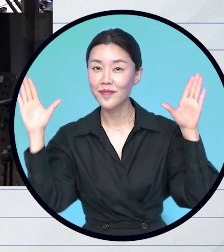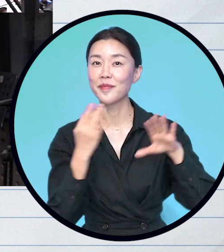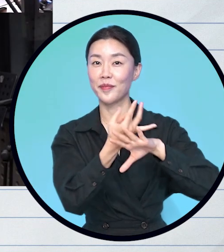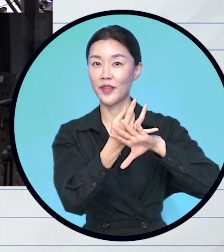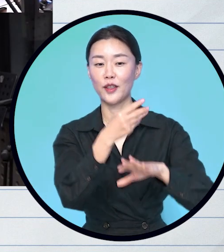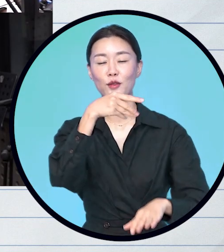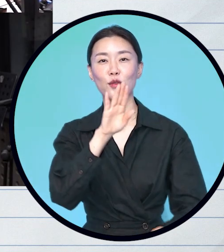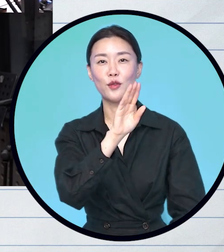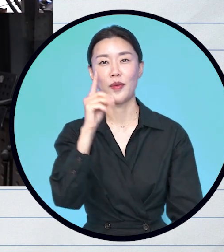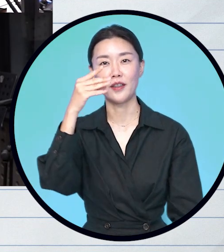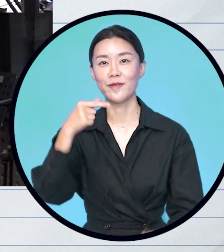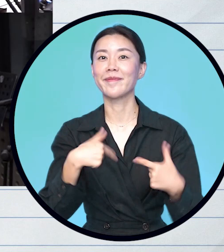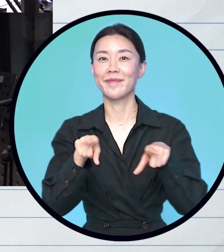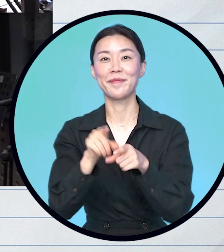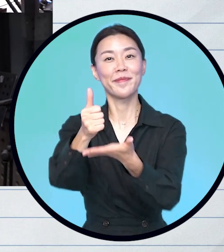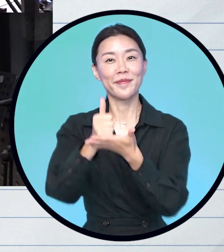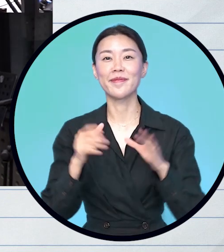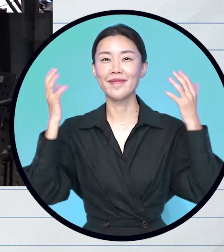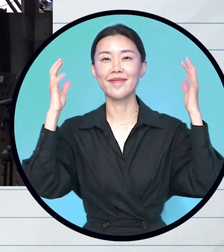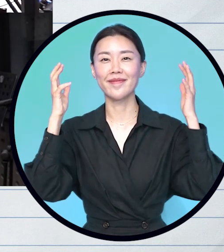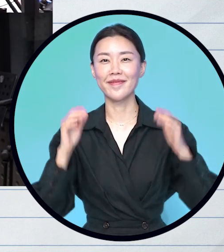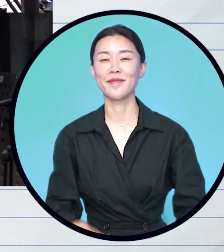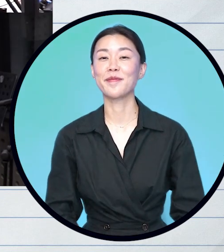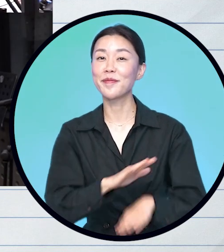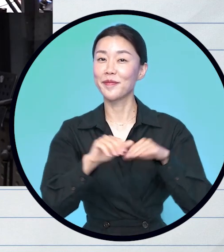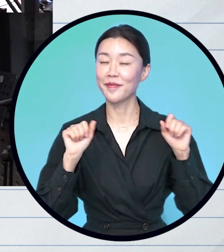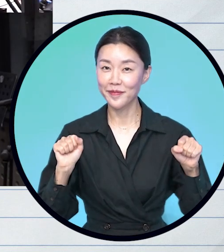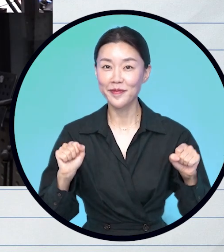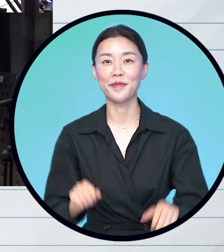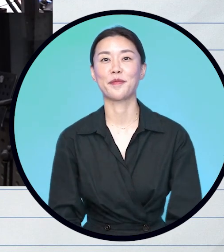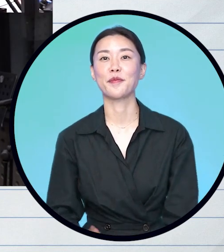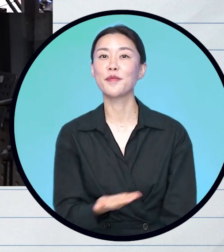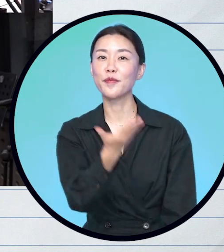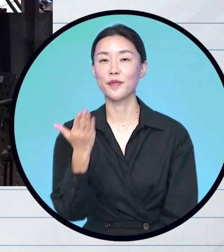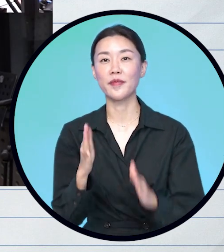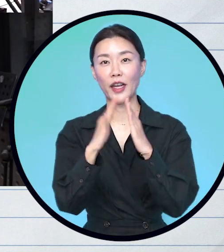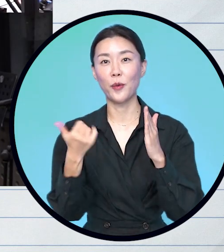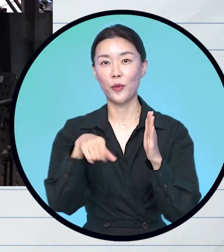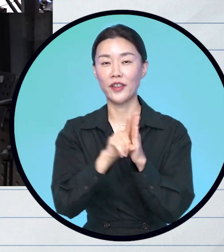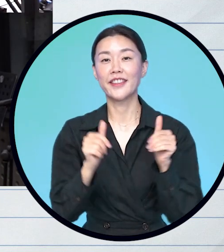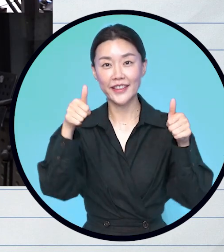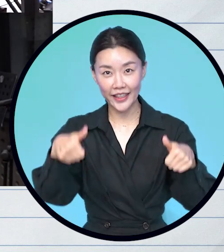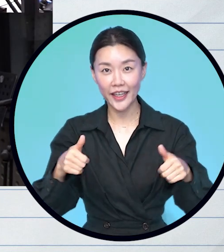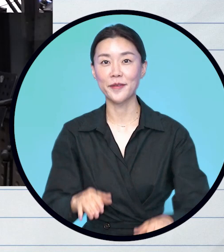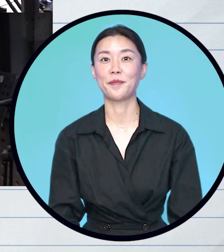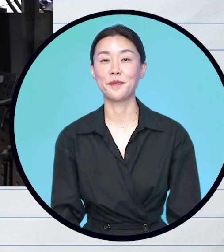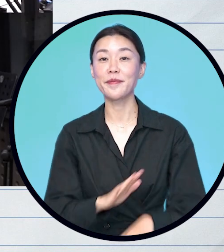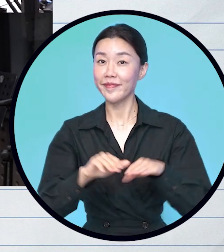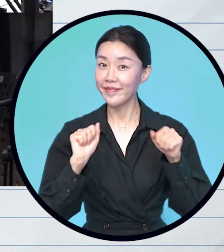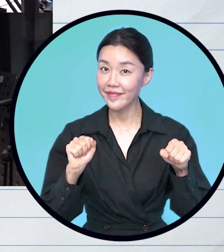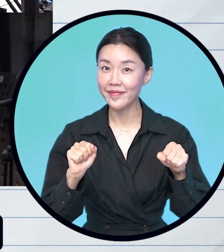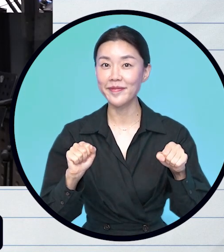바이 투게더와 함께합니다. 예! 어서 오세요. 저희 볼륨 가족들에게 단체 인사 부탁드릴게요. 네, 네